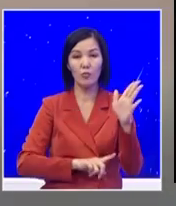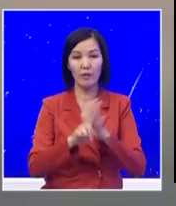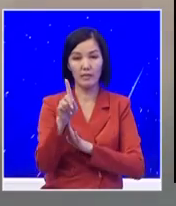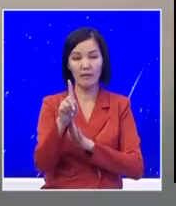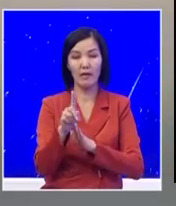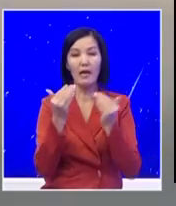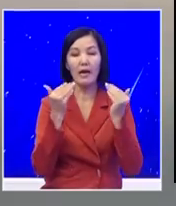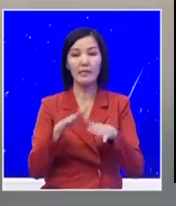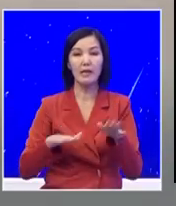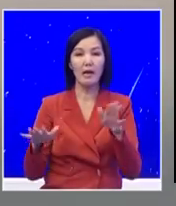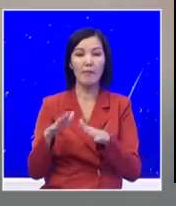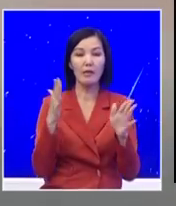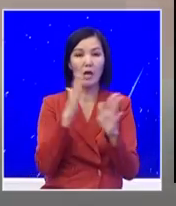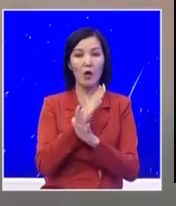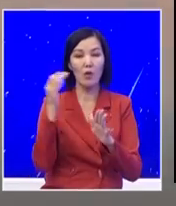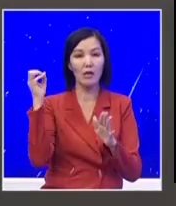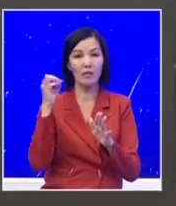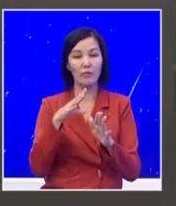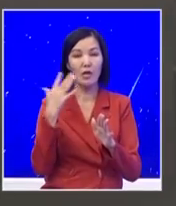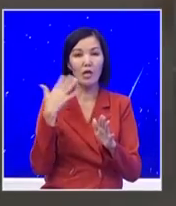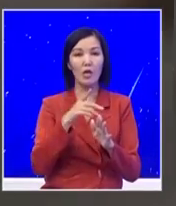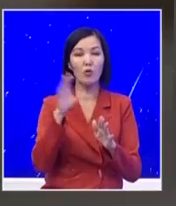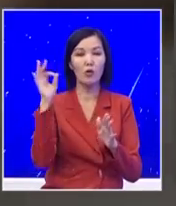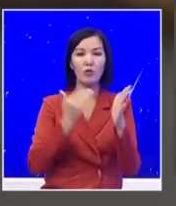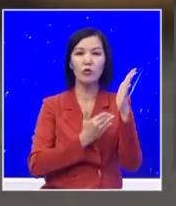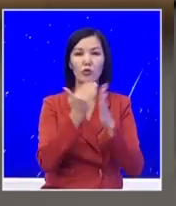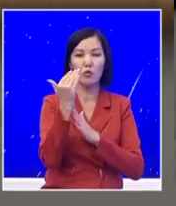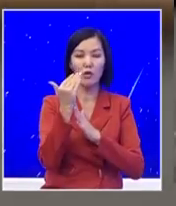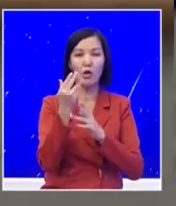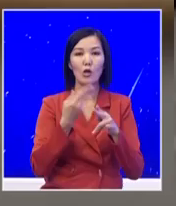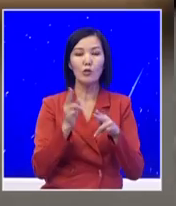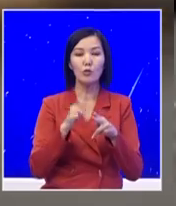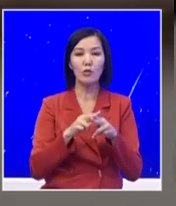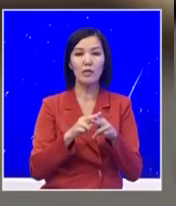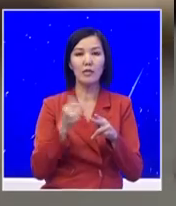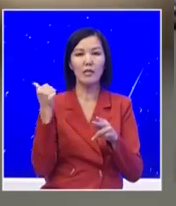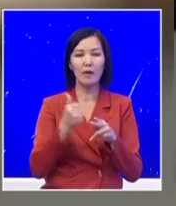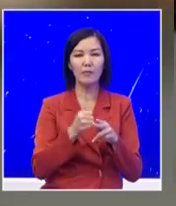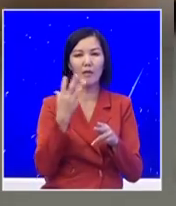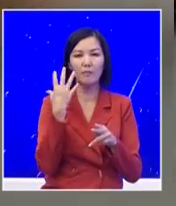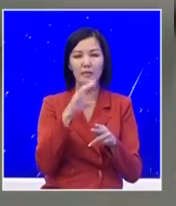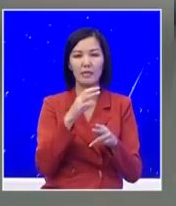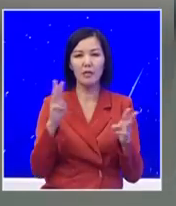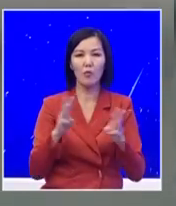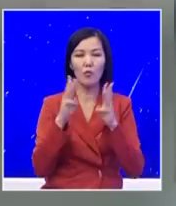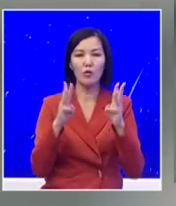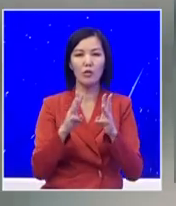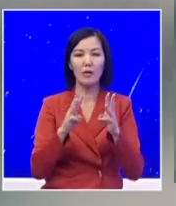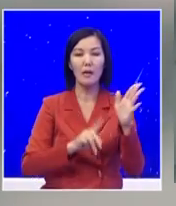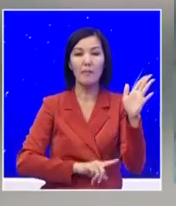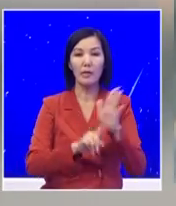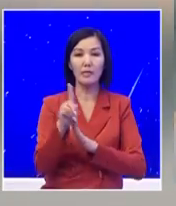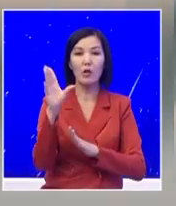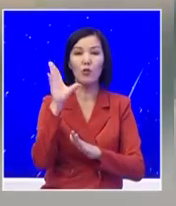басталды. Қазір аймақта ауа температурасы 50 градустан жоғары болып тұр. Сарапшылар аптап ыстықта өрттің шығуына себеп